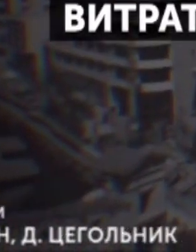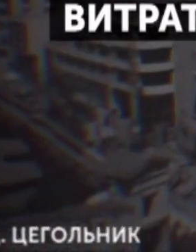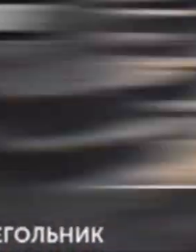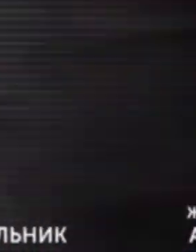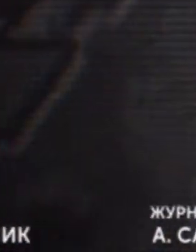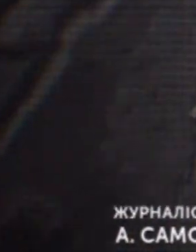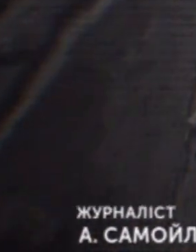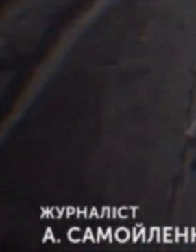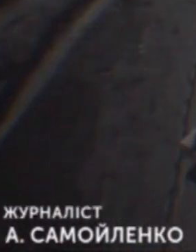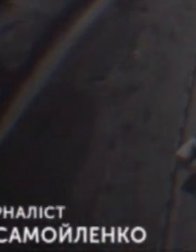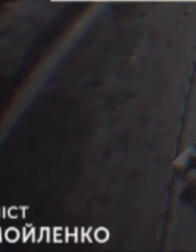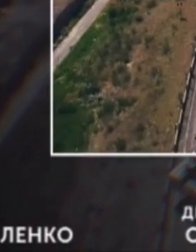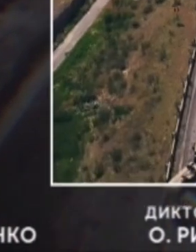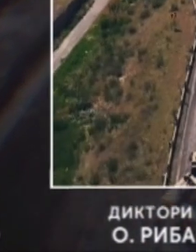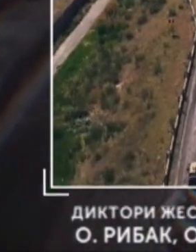Дякую.